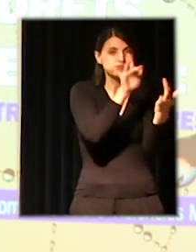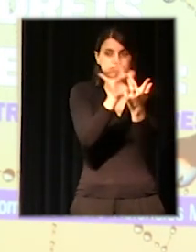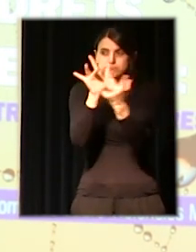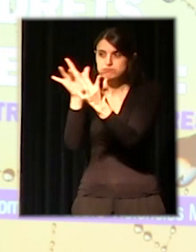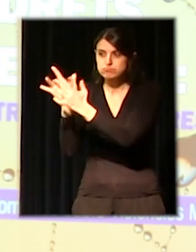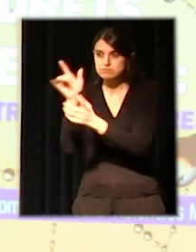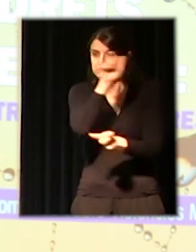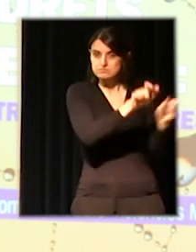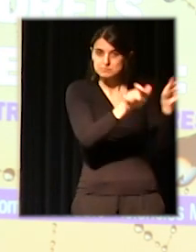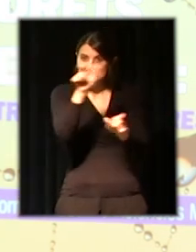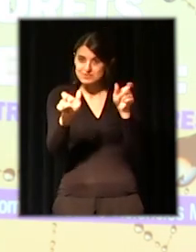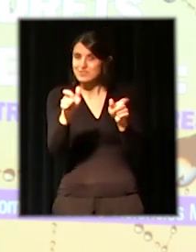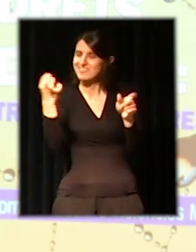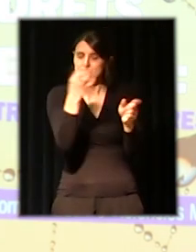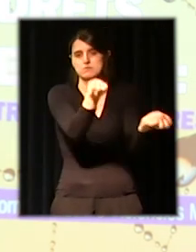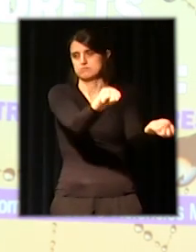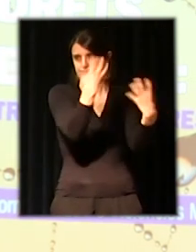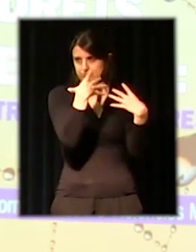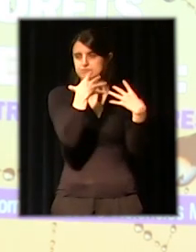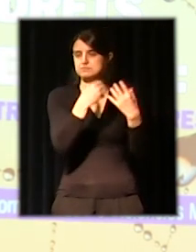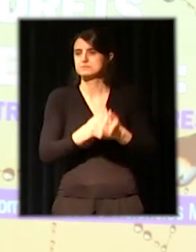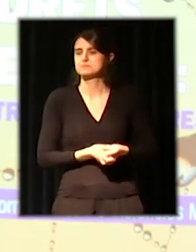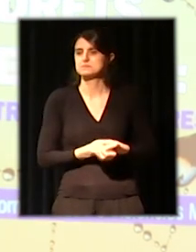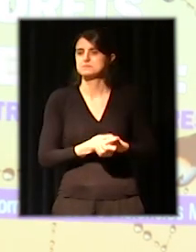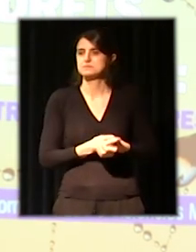en el dia a dia, ens les transmeteu.